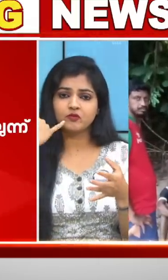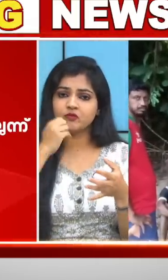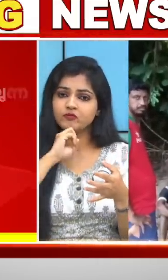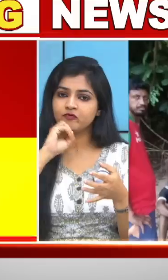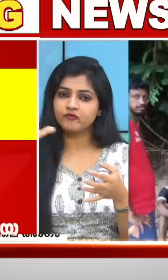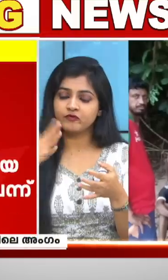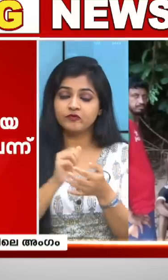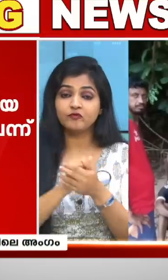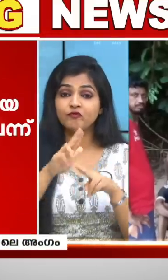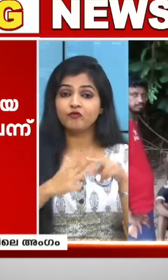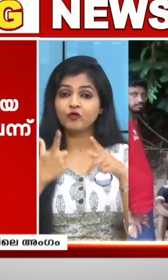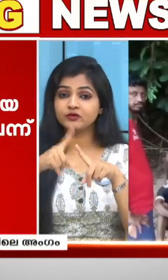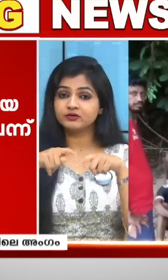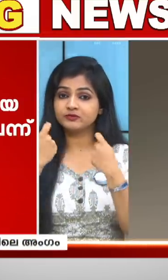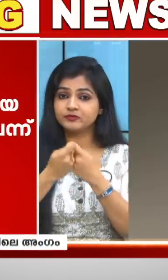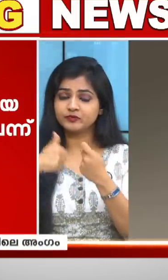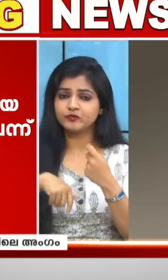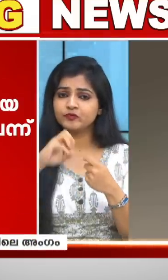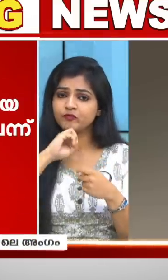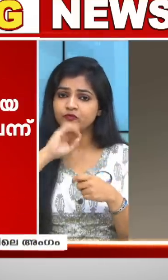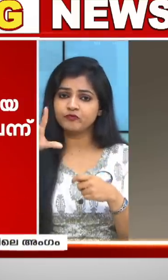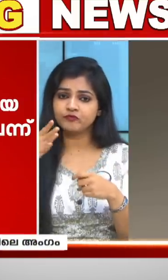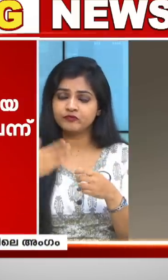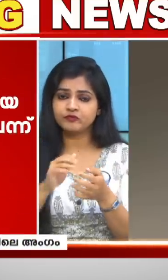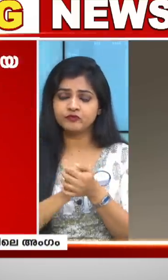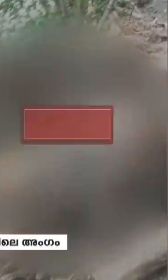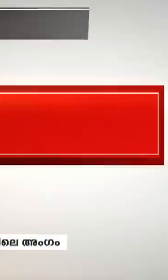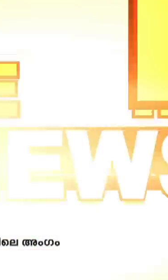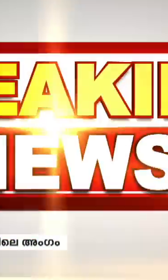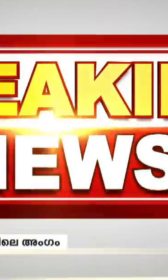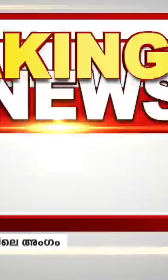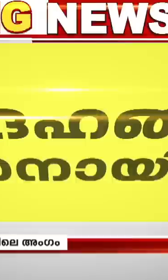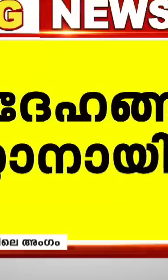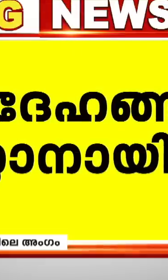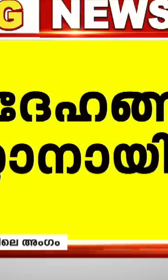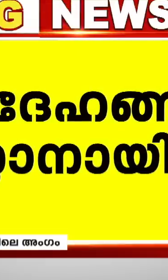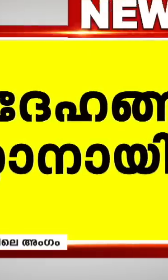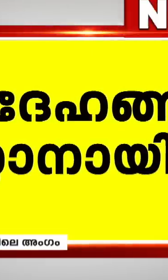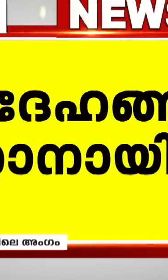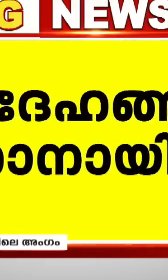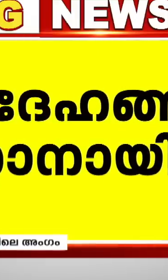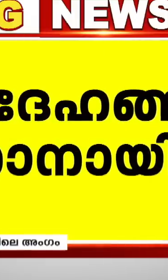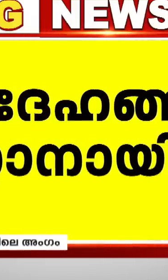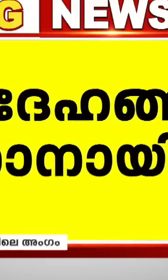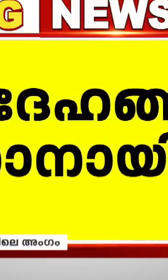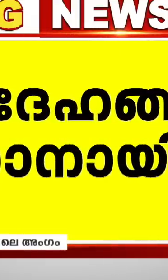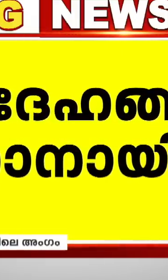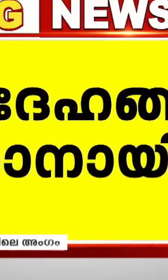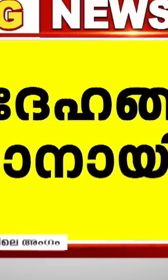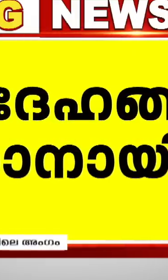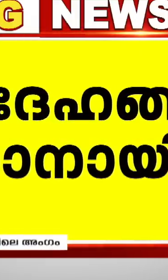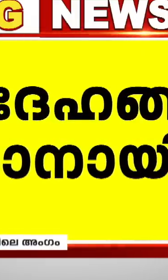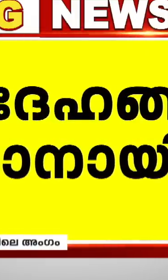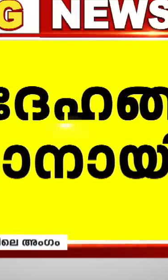ഫോറസ്റ്റ് വഴിയൊക്കെ വിളിച്ച് പറയുന്നുണ്ട്. ഇവര് അതൊന്നും തരാത്തതുകൊണ്ട് നമുക്ക് എടുക്കാൻ കഴിഞ്ഞിട്ടില്ല. പിന്നെ ഞങ്ങൾ വരുമ്പോൾ എന്ത് ചെയ്ത് ഇവര് രണ്ടാമത് വന്നപ്പോൾ